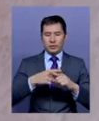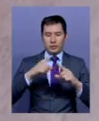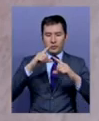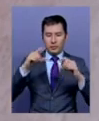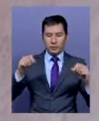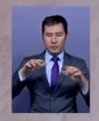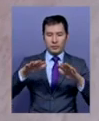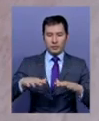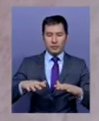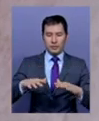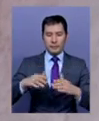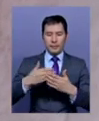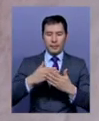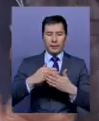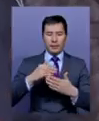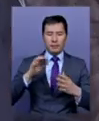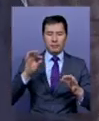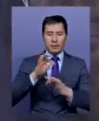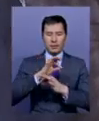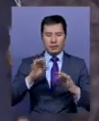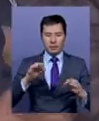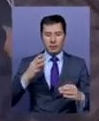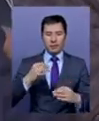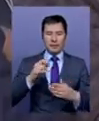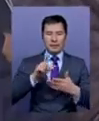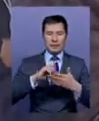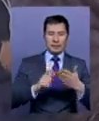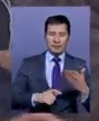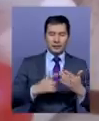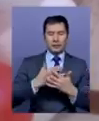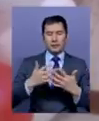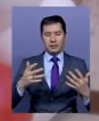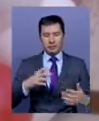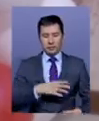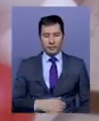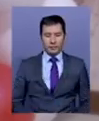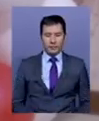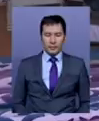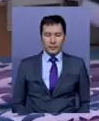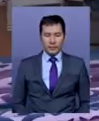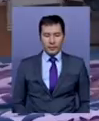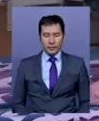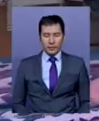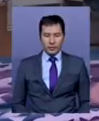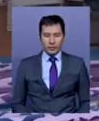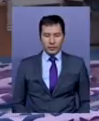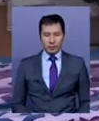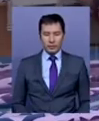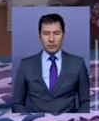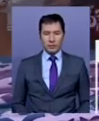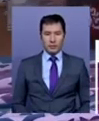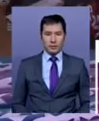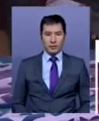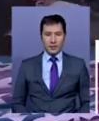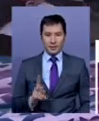қол жетімді. Балалардың әуезді әні мен мың бұралған биі тәнті етті дейді Мейрамбек Беспаев. Өте қуаныштымын